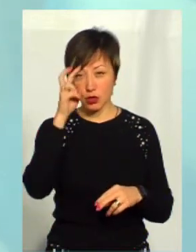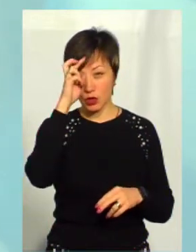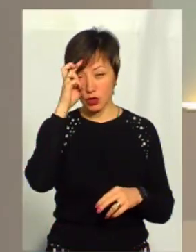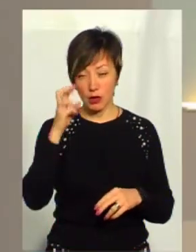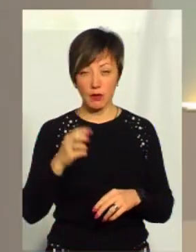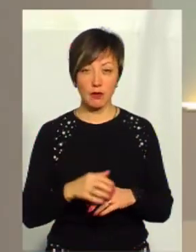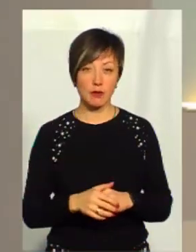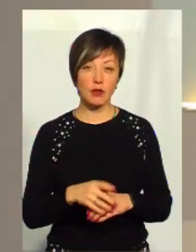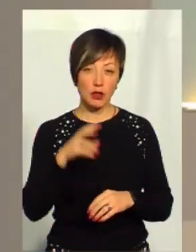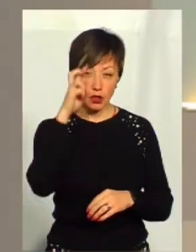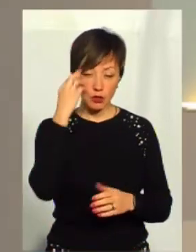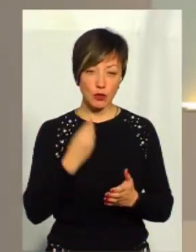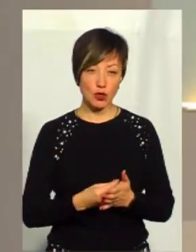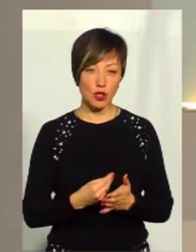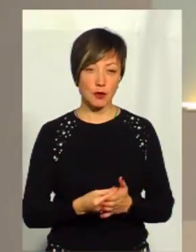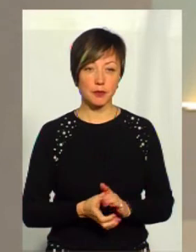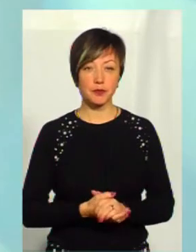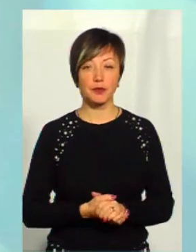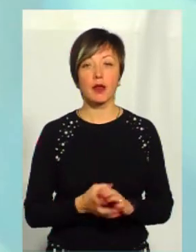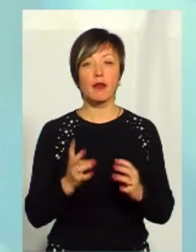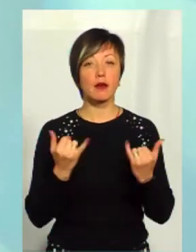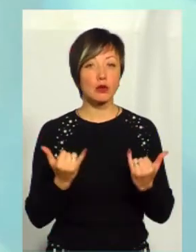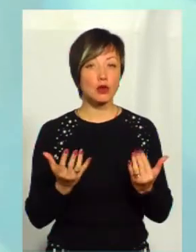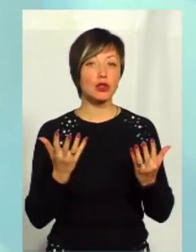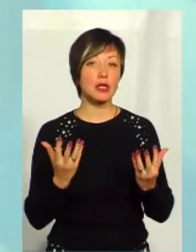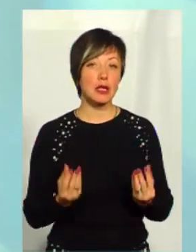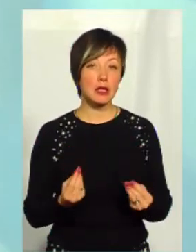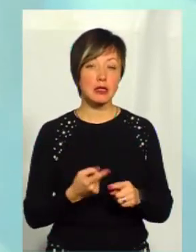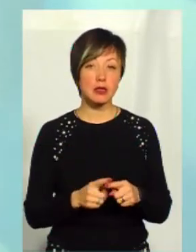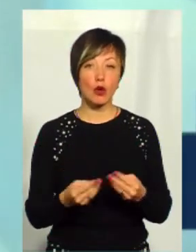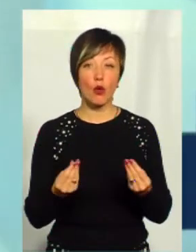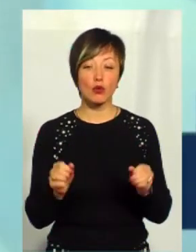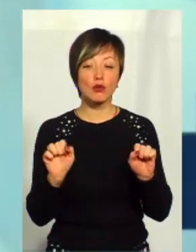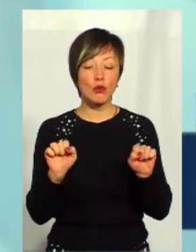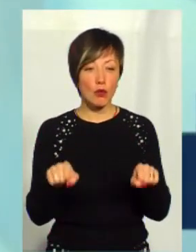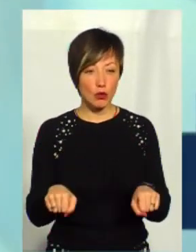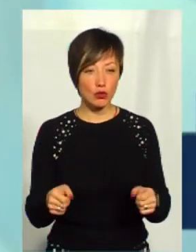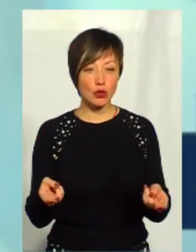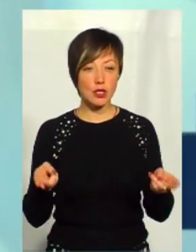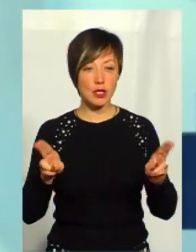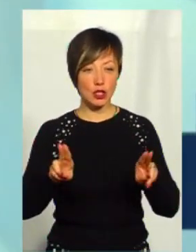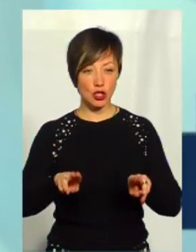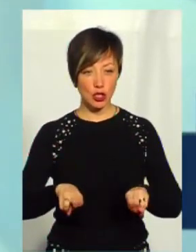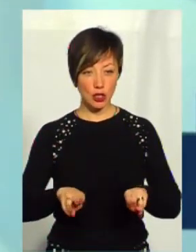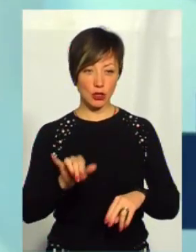державу, державний бюджет. На сьогоднішній день ці кошти можуть залишитися...